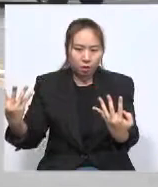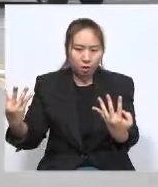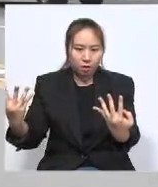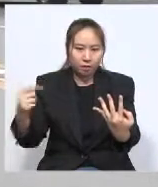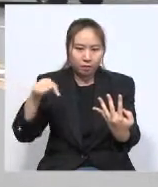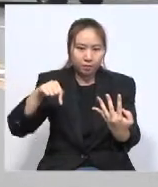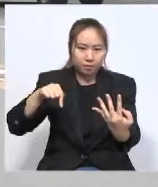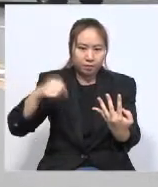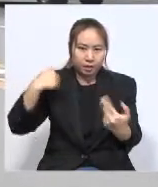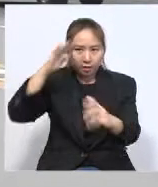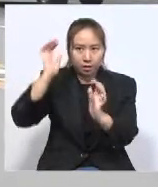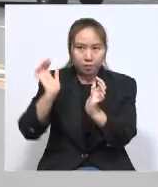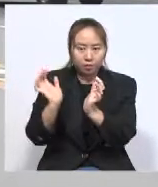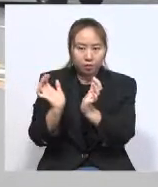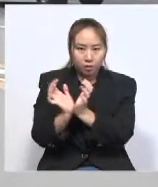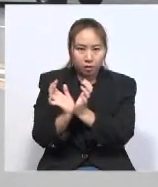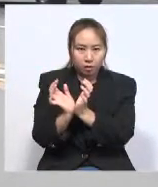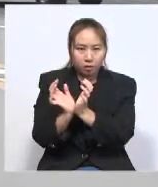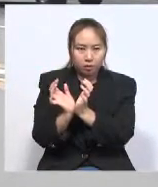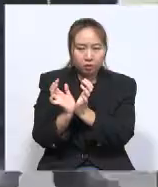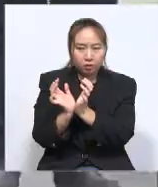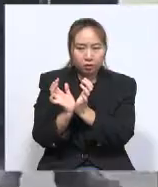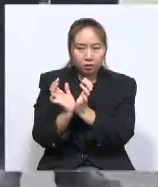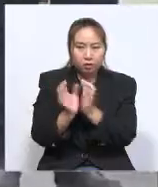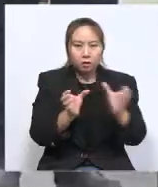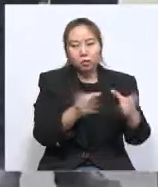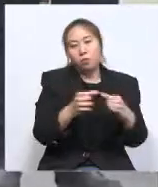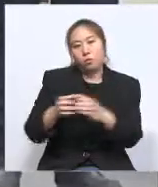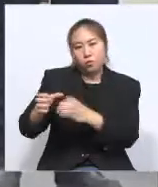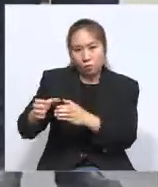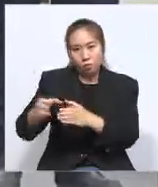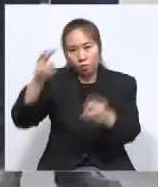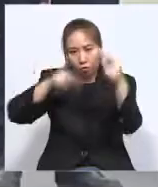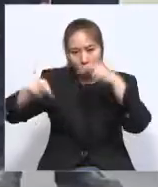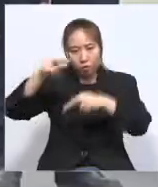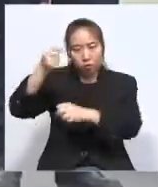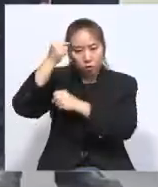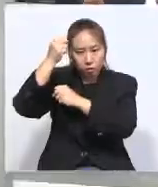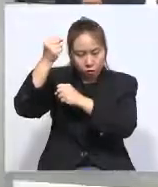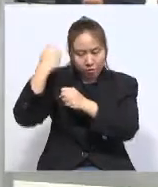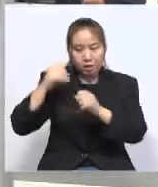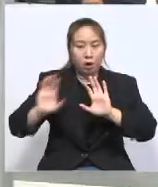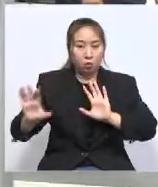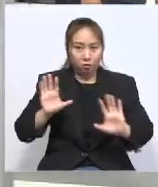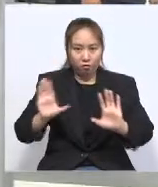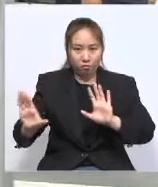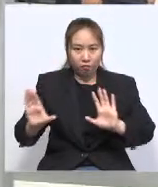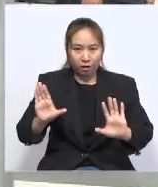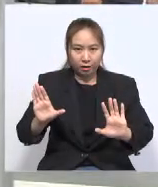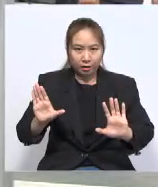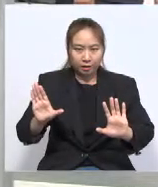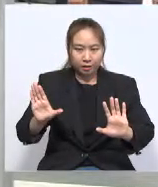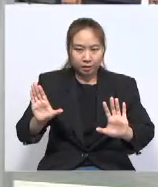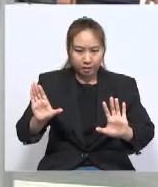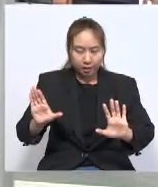จแล้วก็ชุดกองร้อยควบคุมฝูงชนอยู่ทั้งสองฝั่งนะครับก็บล็อก